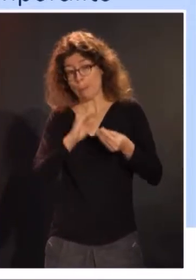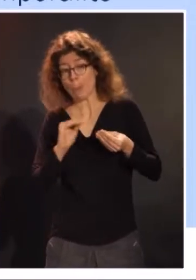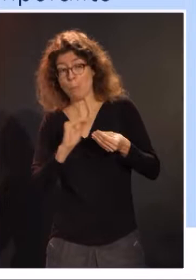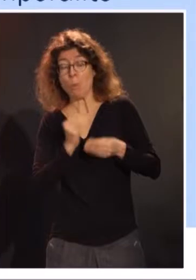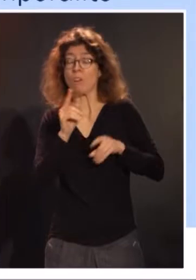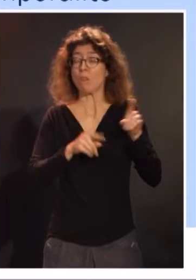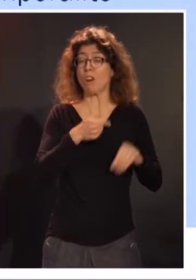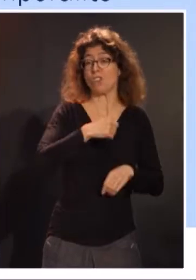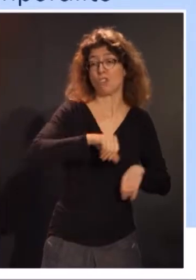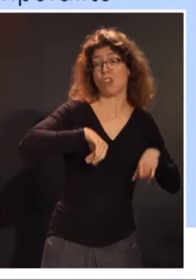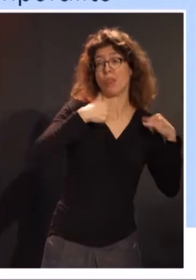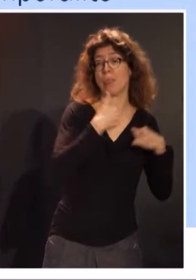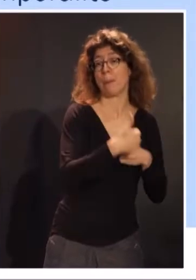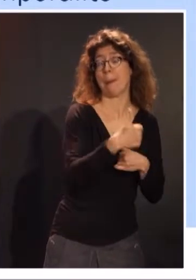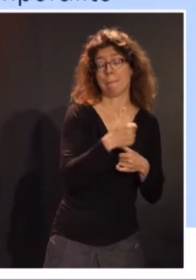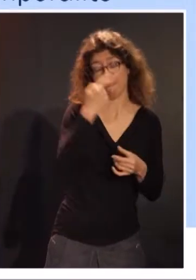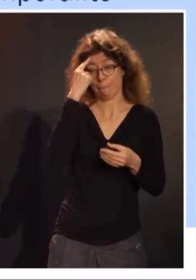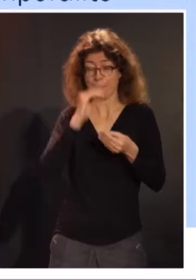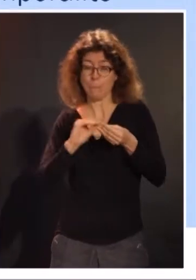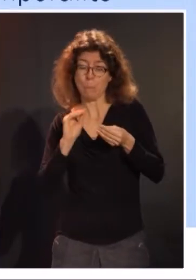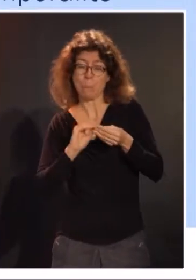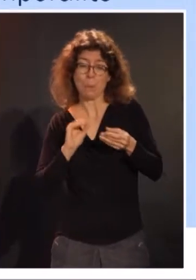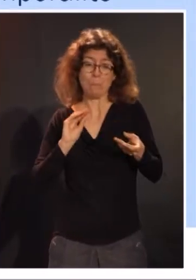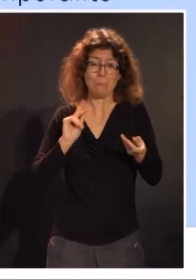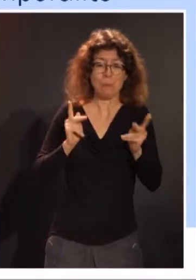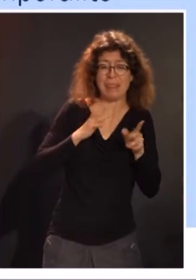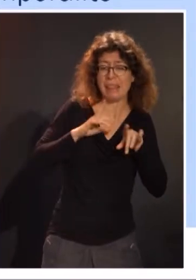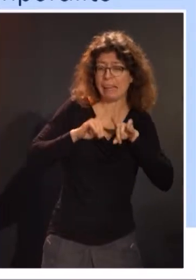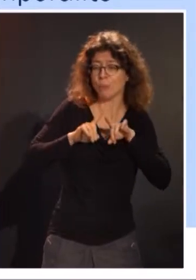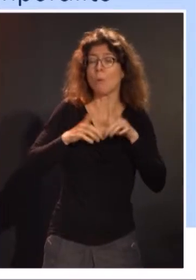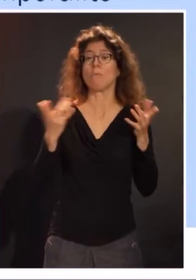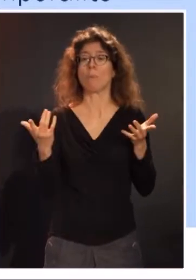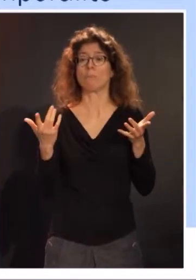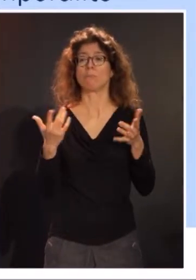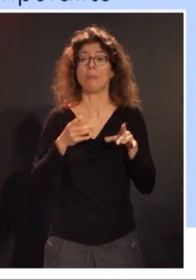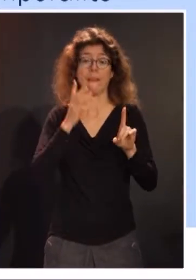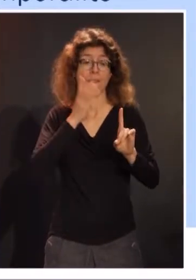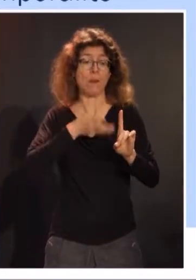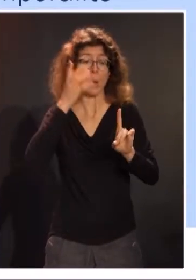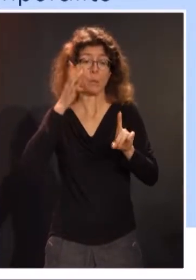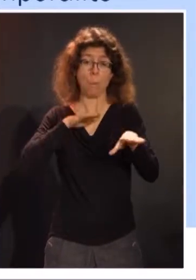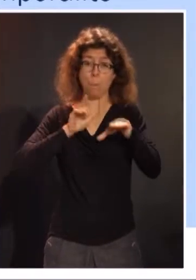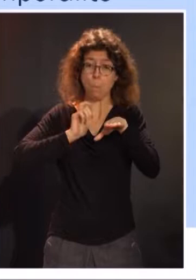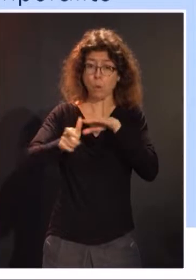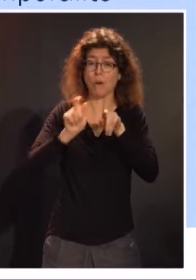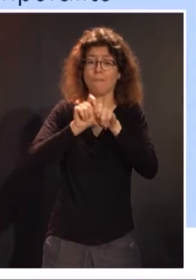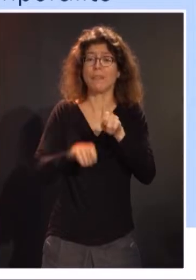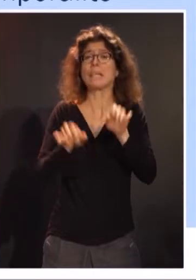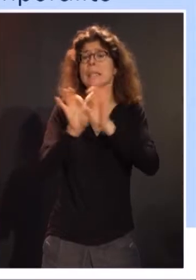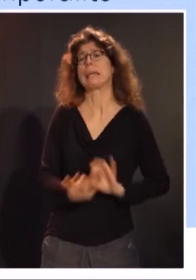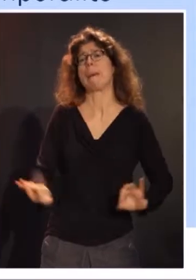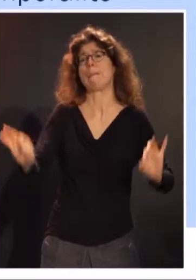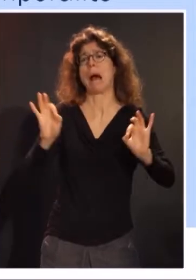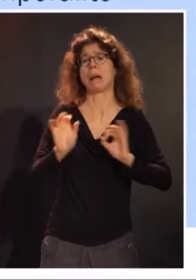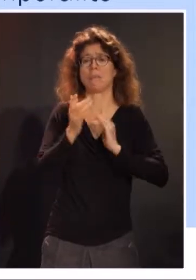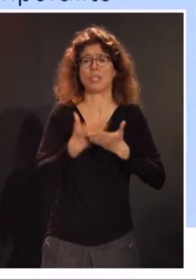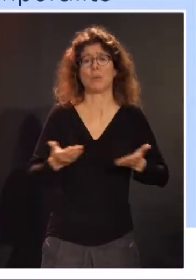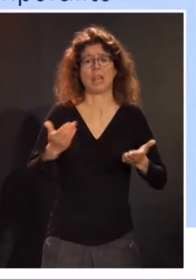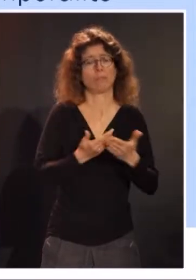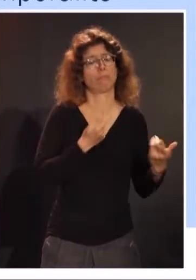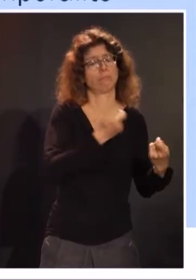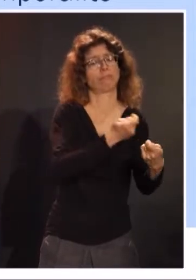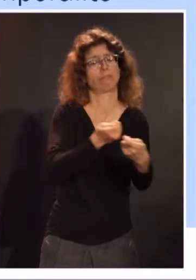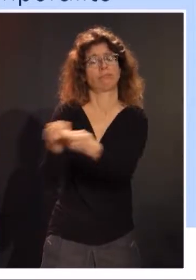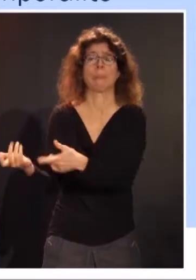aussi. L'évaluation, elle est non protocolisée, donc elle va être différente en fonction de chaque situation. On ne va pas avoir les mêmes